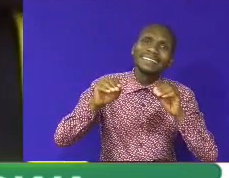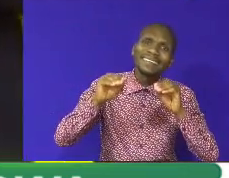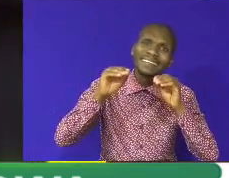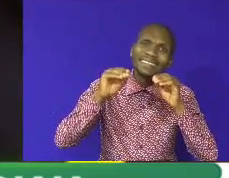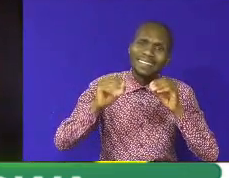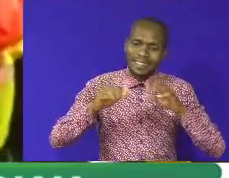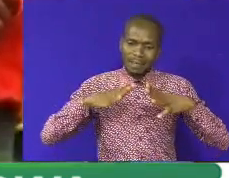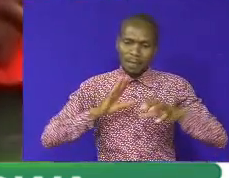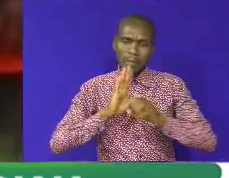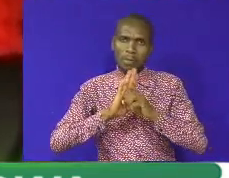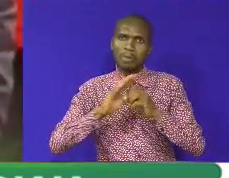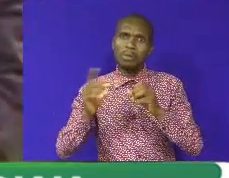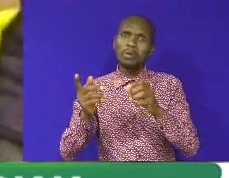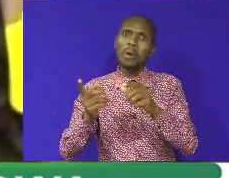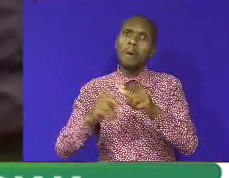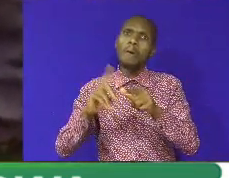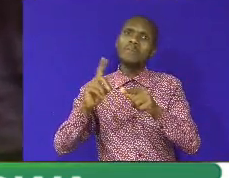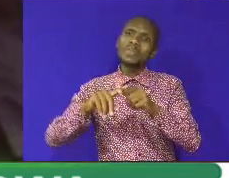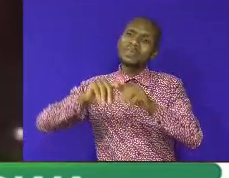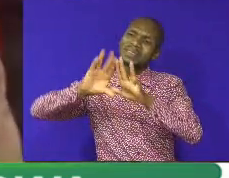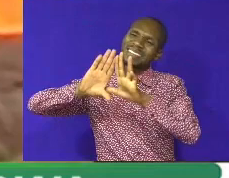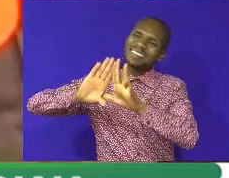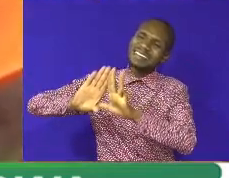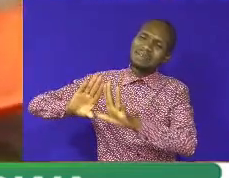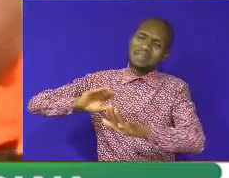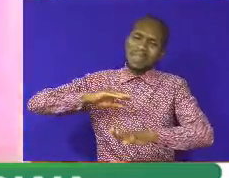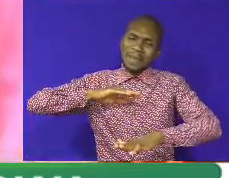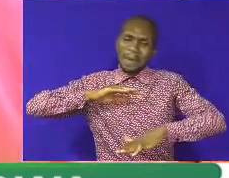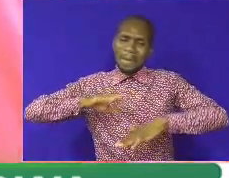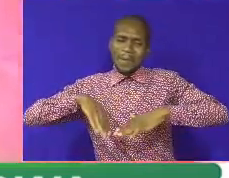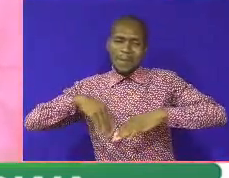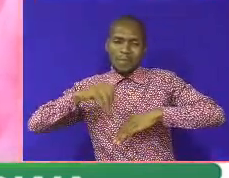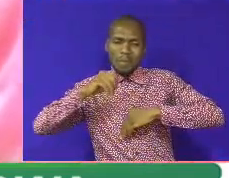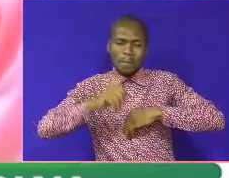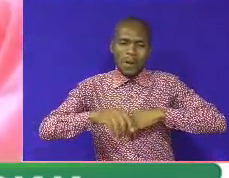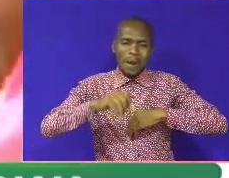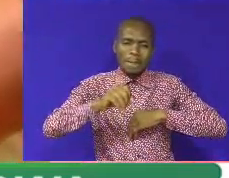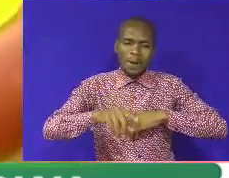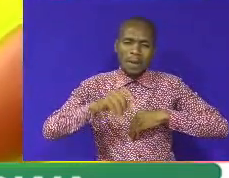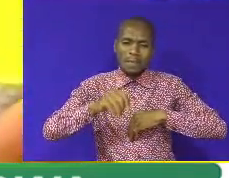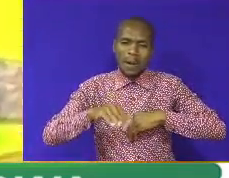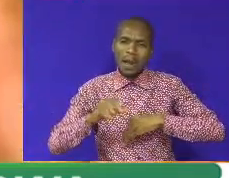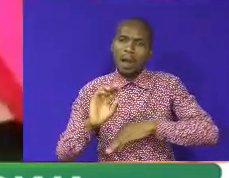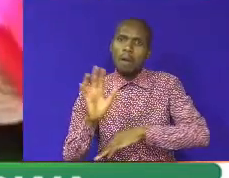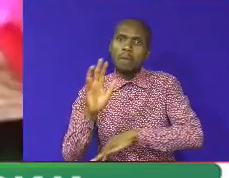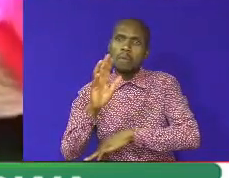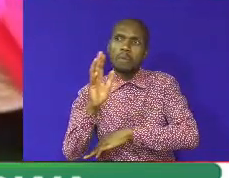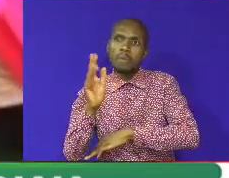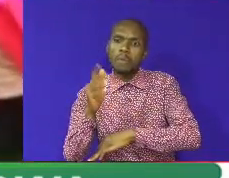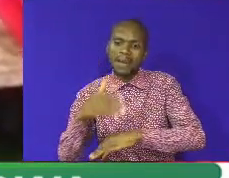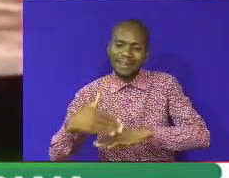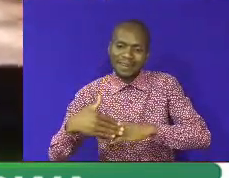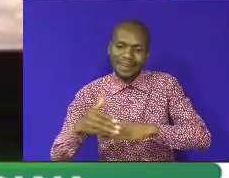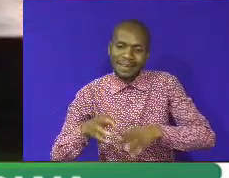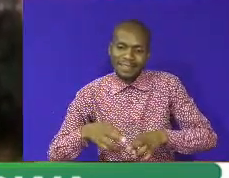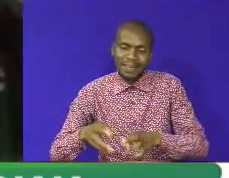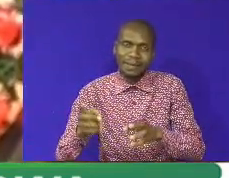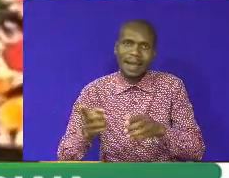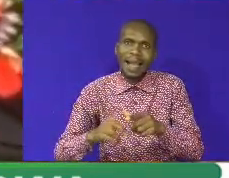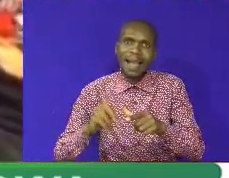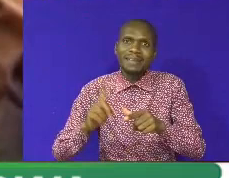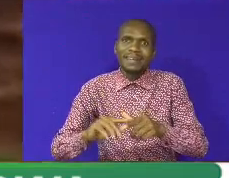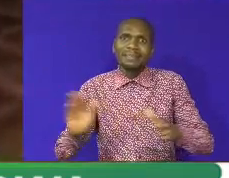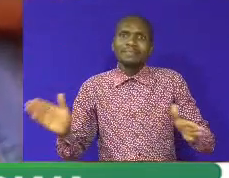county yo wanyara kwa bago tigana ne mbo yogo simeka emerinka mumbale vale ne chindoche ingana nyara kwa bago segetua